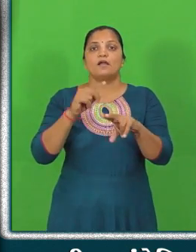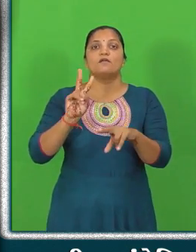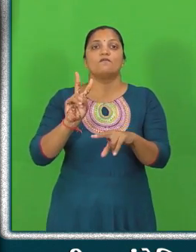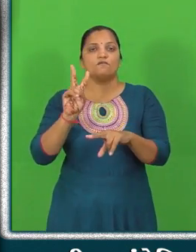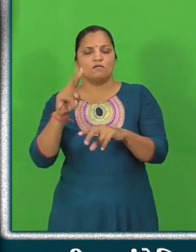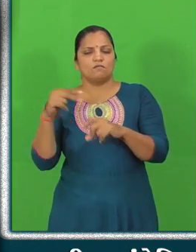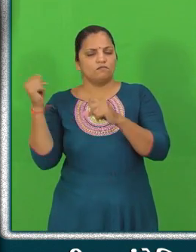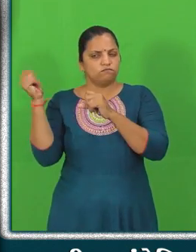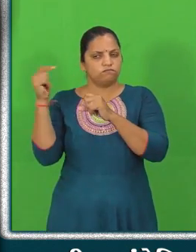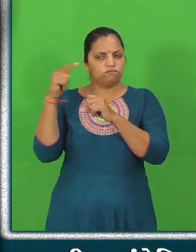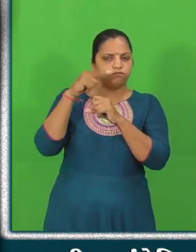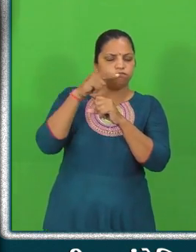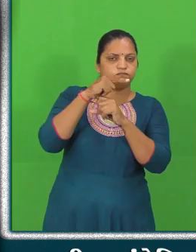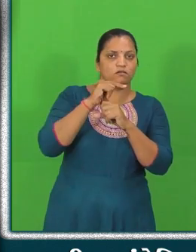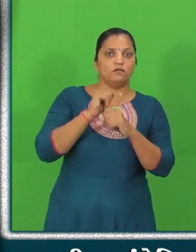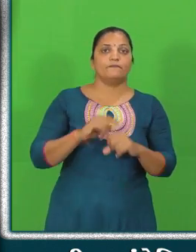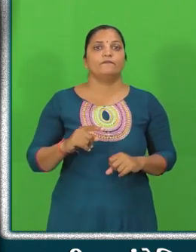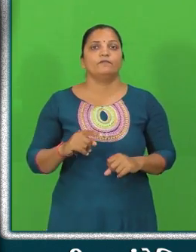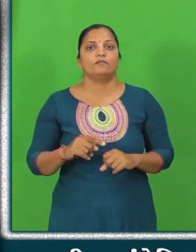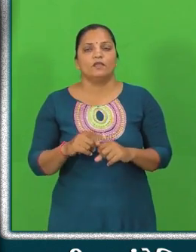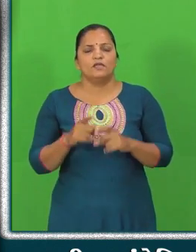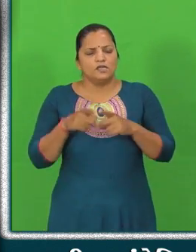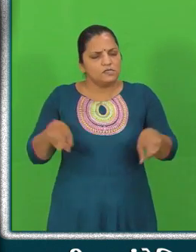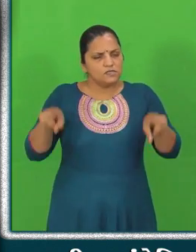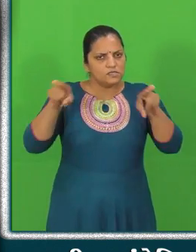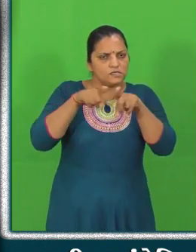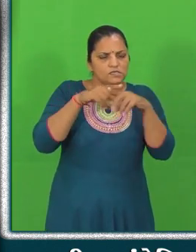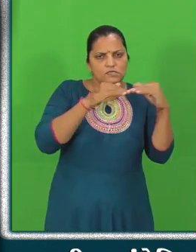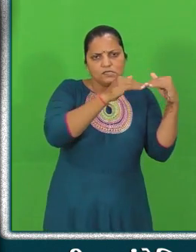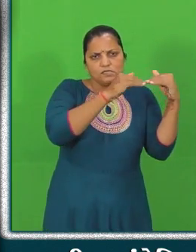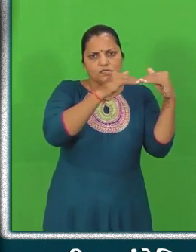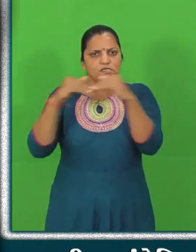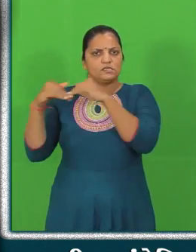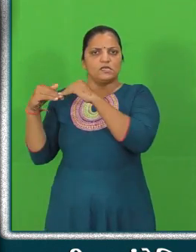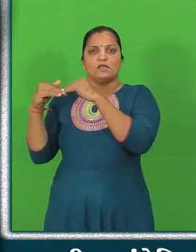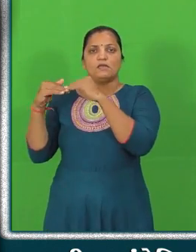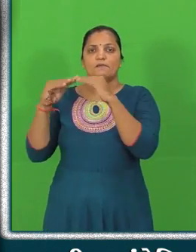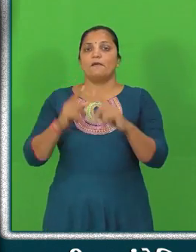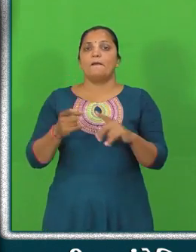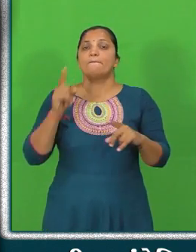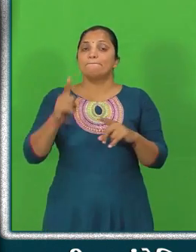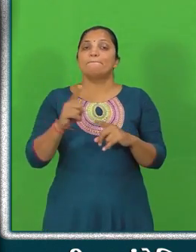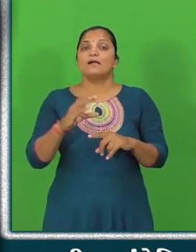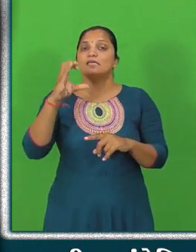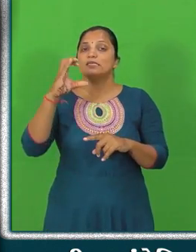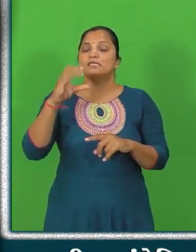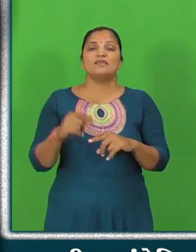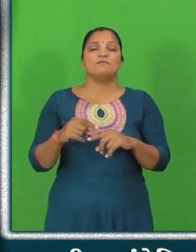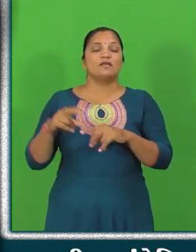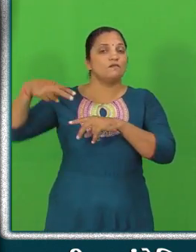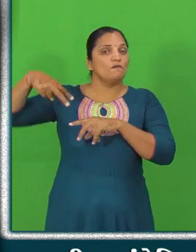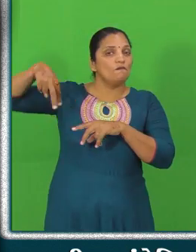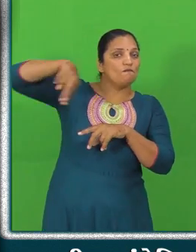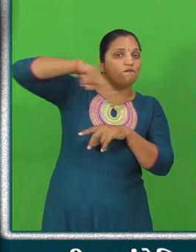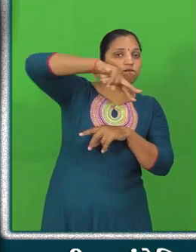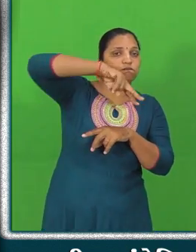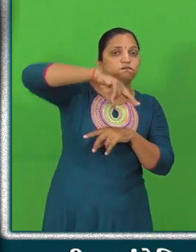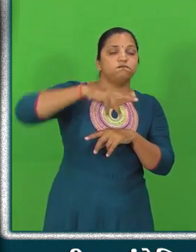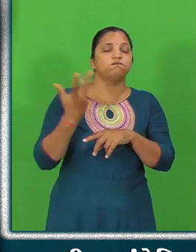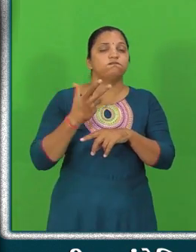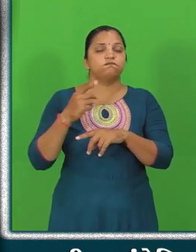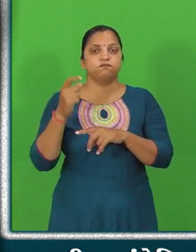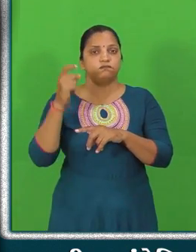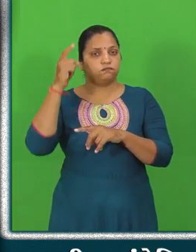છું, તો તમે જોઈ શકો છો કે મુખ્ય અક્ષને સમાંતર આપાત થતું કિરણ કે પછી સીમાંથી આપાત થતું કિરણ બંને છેદે ત્યાં